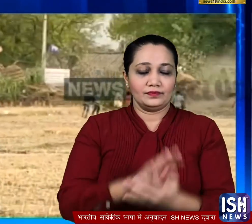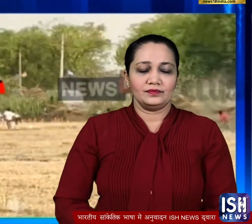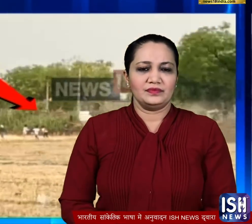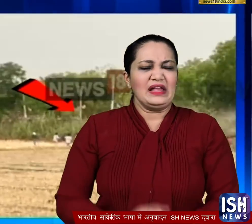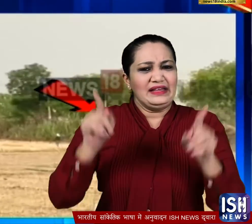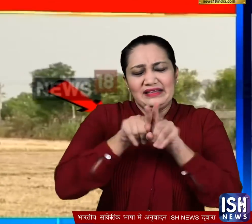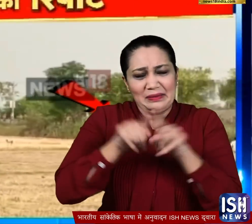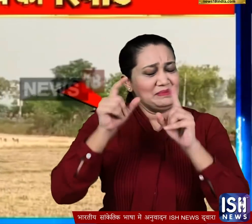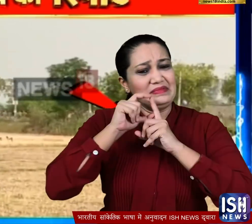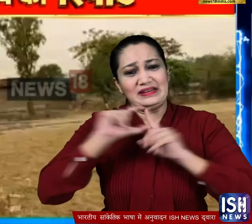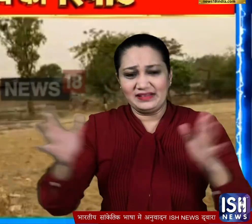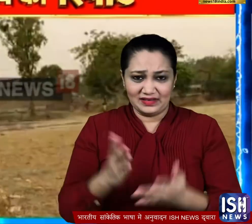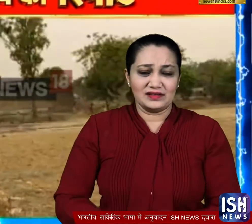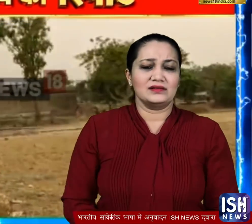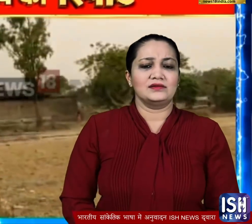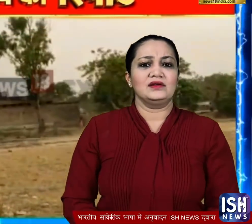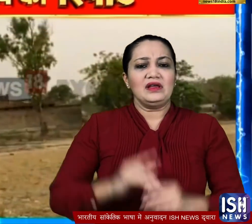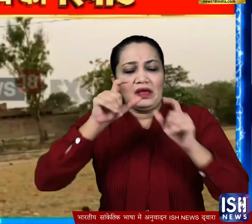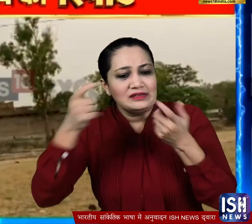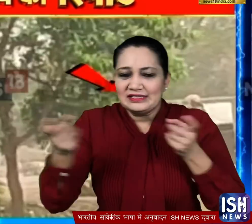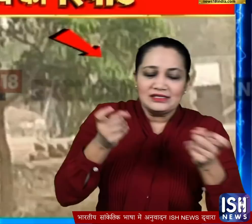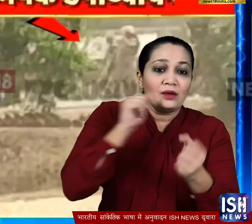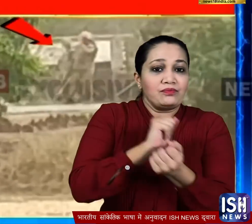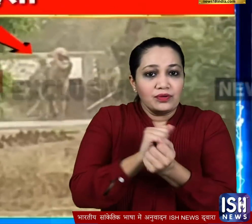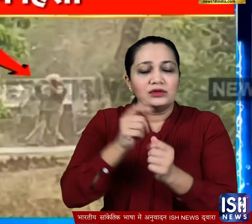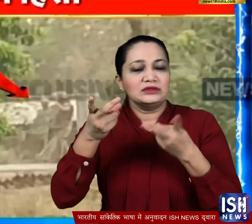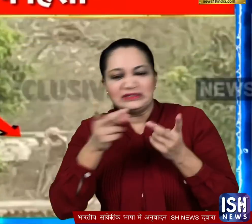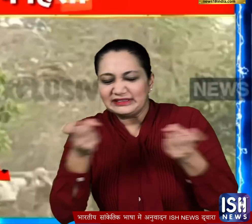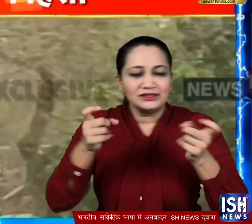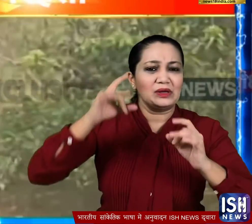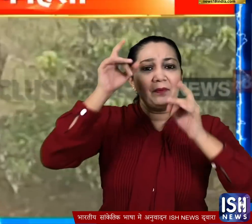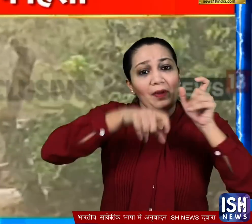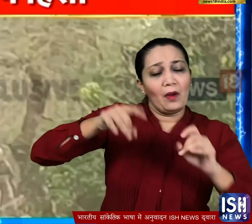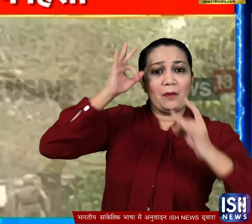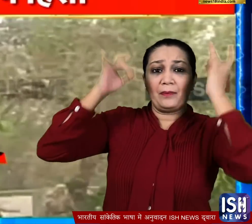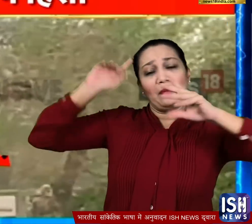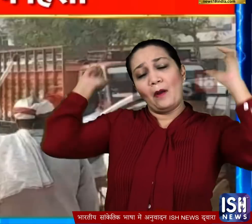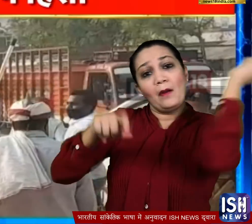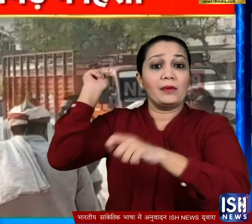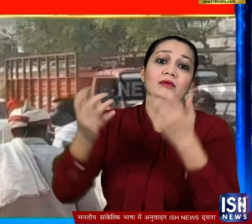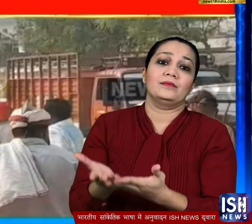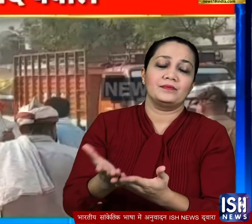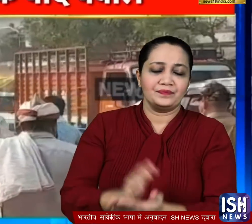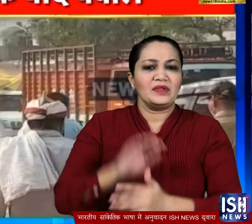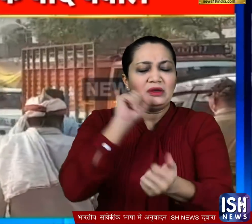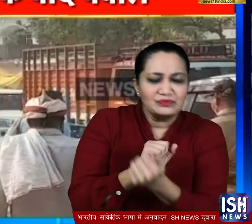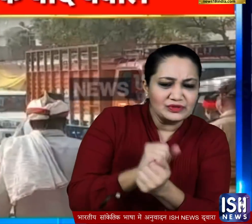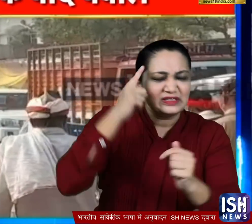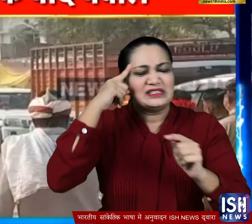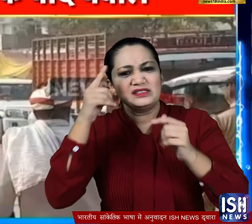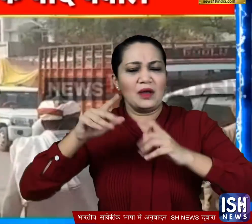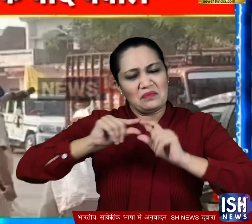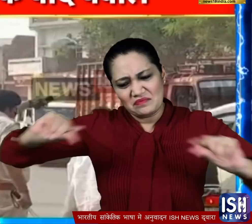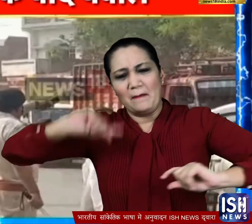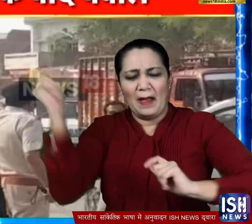जिसने इतना खतरनाक रूप ले लिया कि हंगामे को शांत कराने पहुंचे पुलिस वालों पर भी गुस्साए लोगों ने हमला बोल दिया, जिसके बाद वो पुलिस वाले इन लोगों